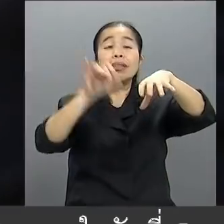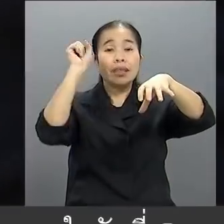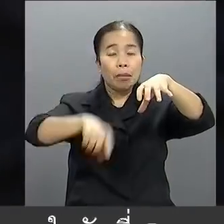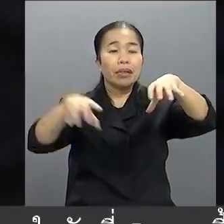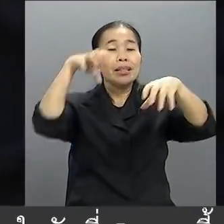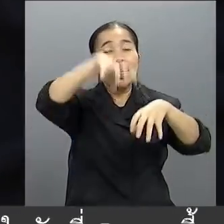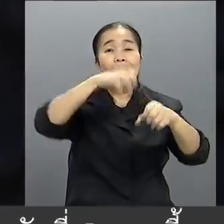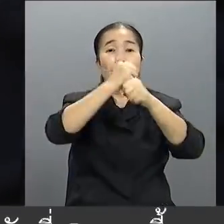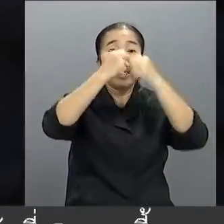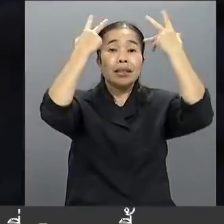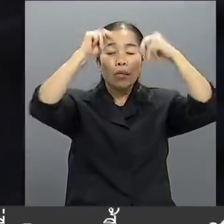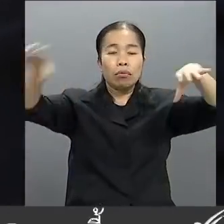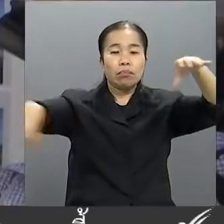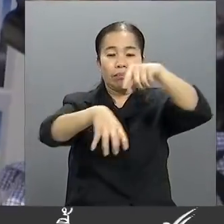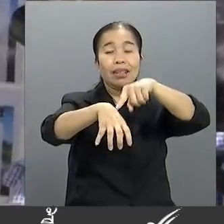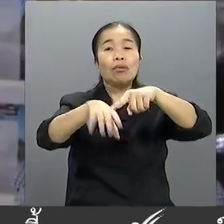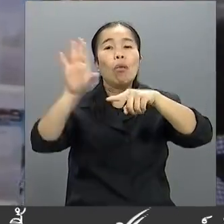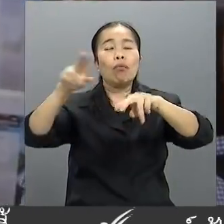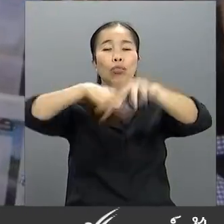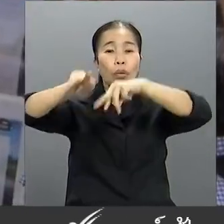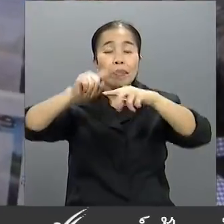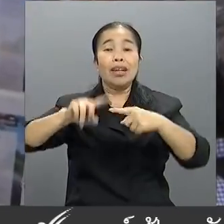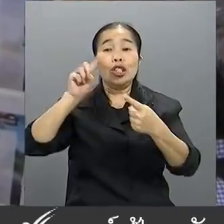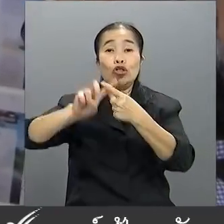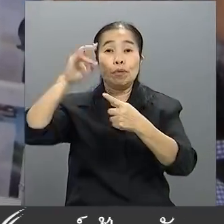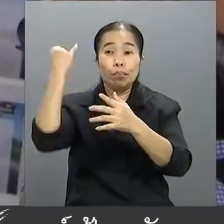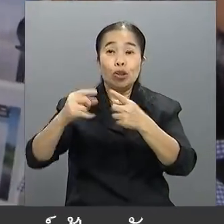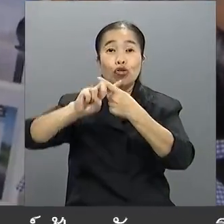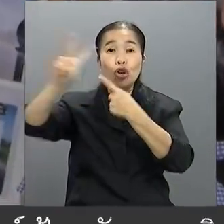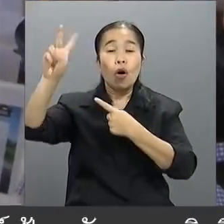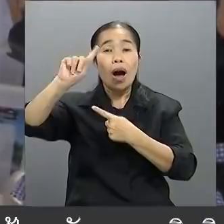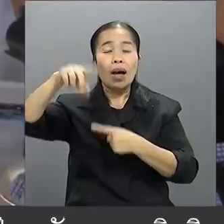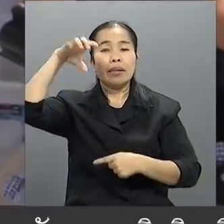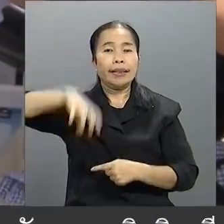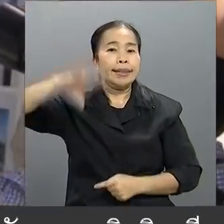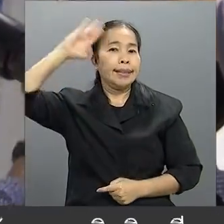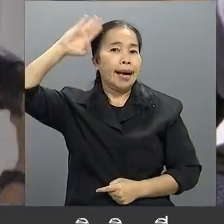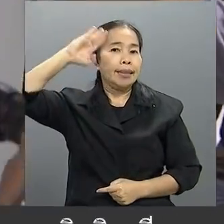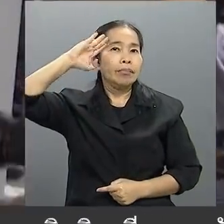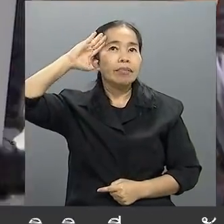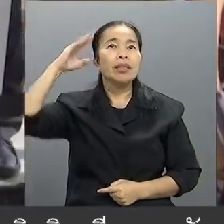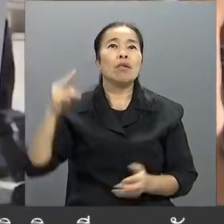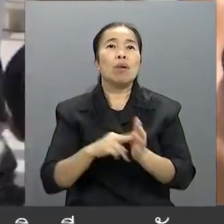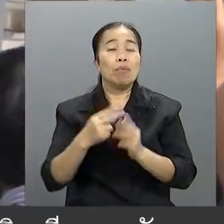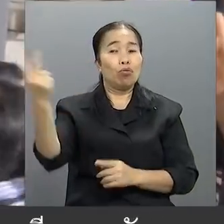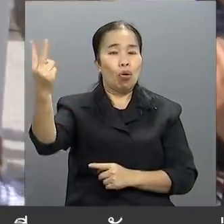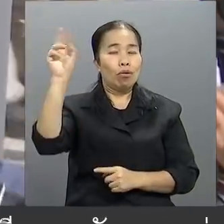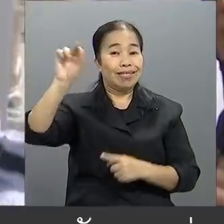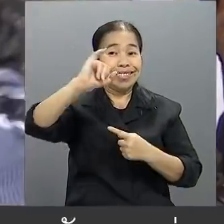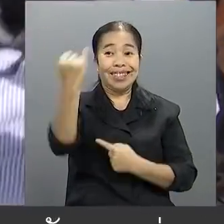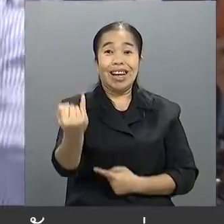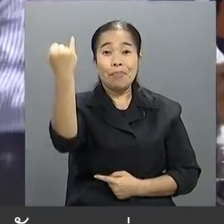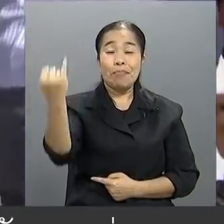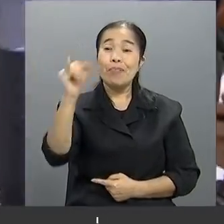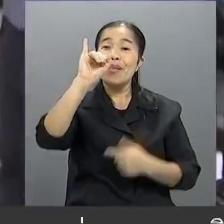รัฐมนตรีส่วนจำเลยที่ 2ก็คือกองทัพบกโดยในคำฟ้องก็ขอให้ผู้ถูกฟ้องคดีทั้งสองนั้นร่วมกันหรือ